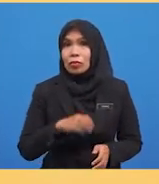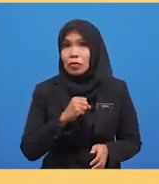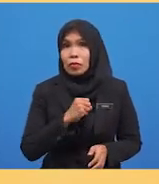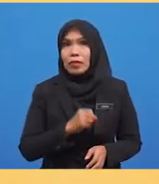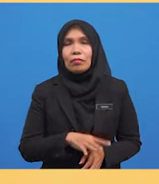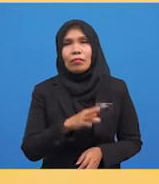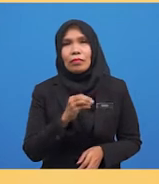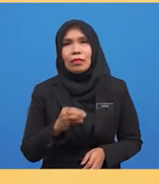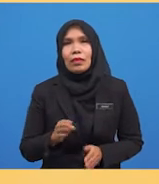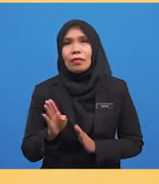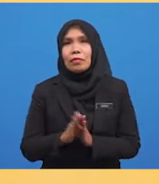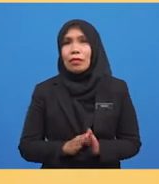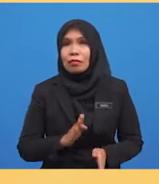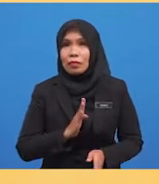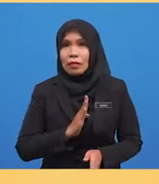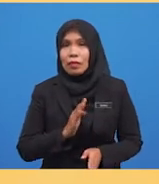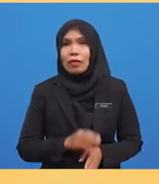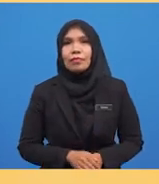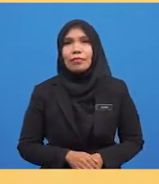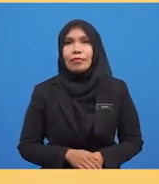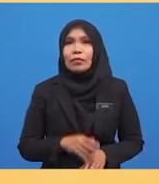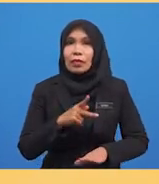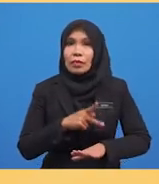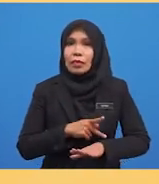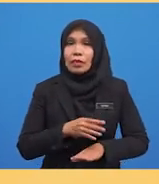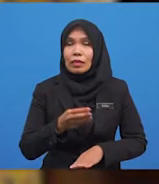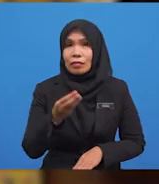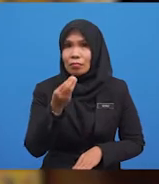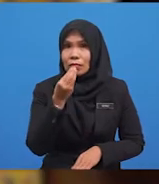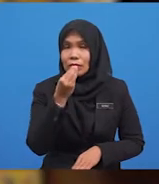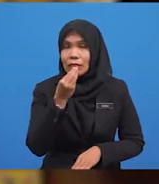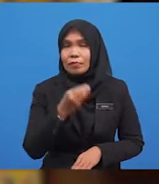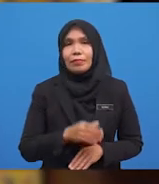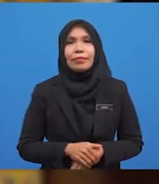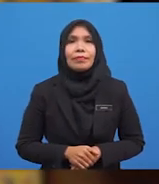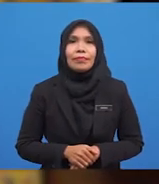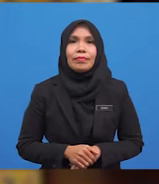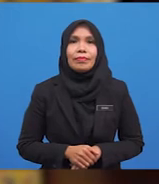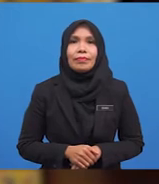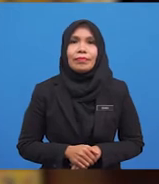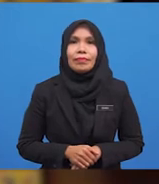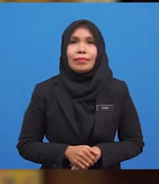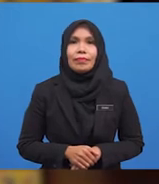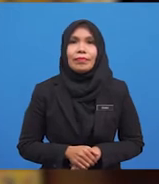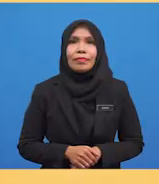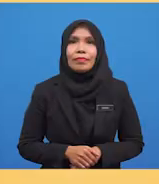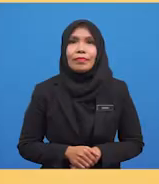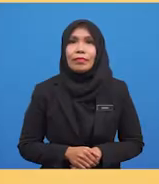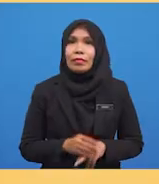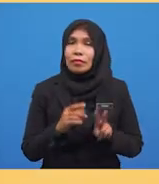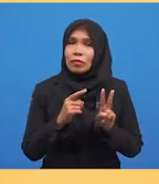beradab ketika sedang menjamu selera. Daripada nilai kedua